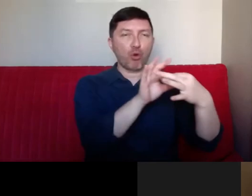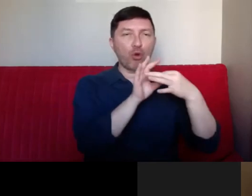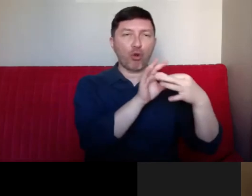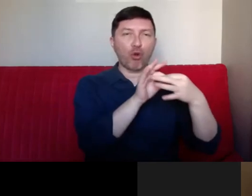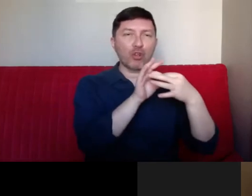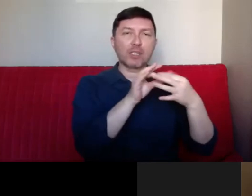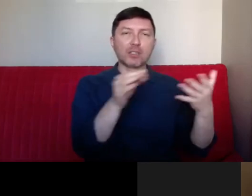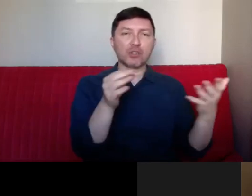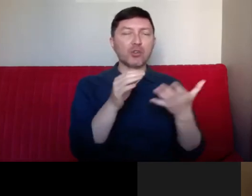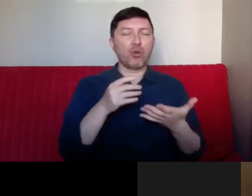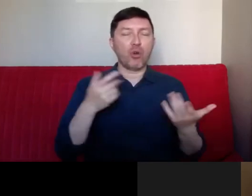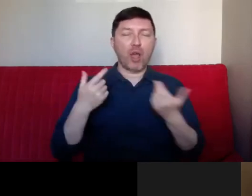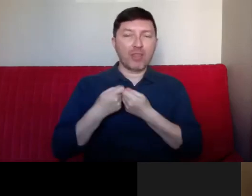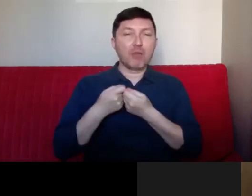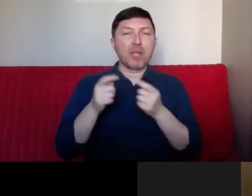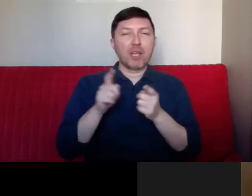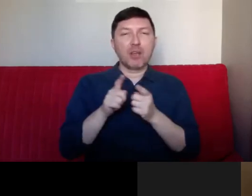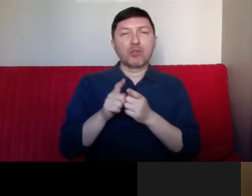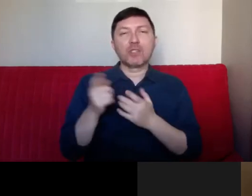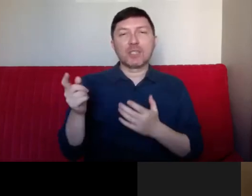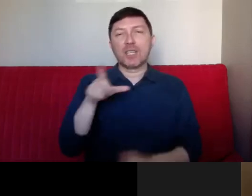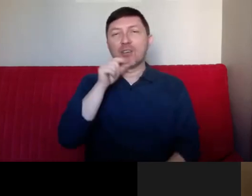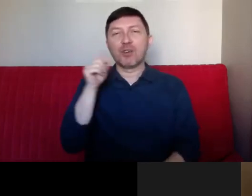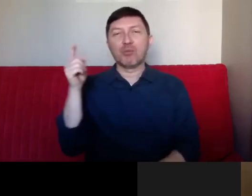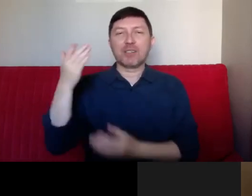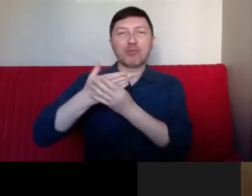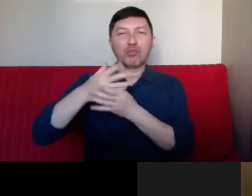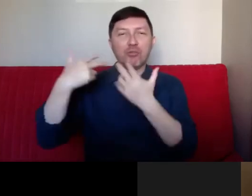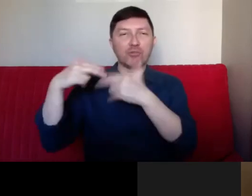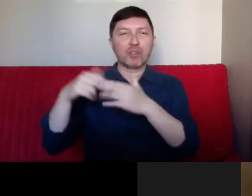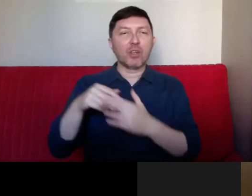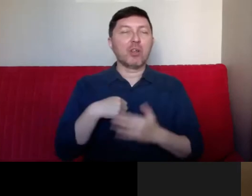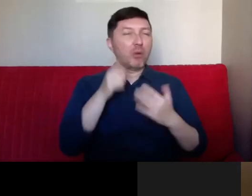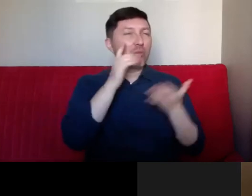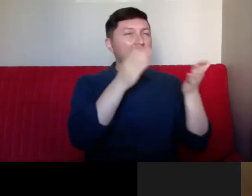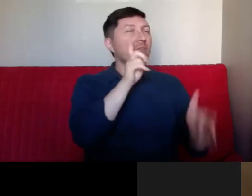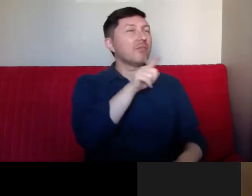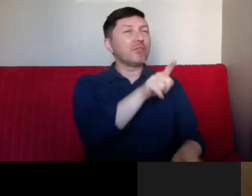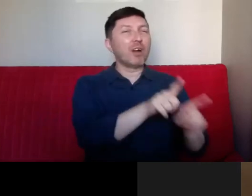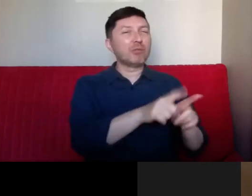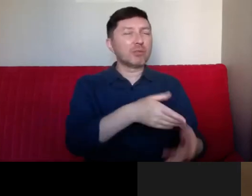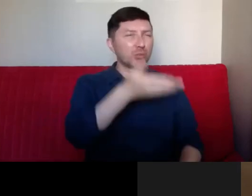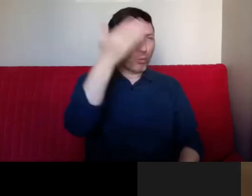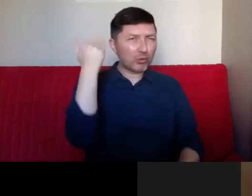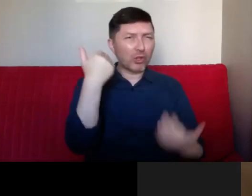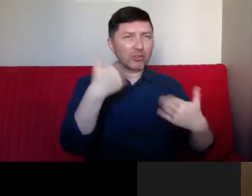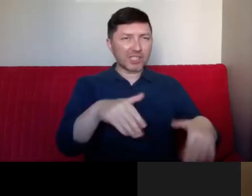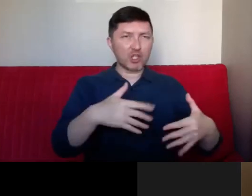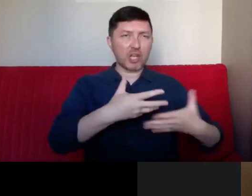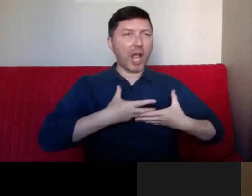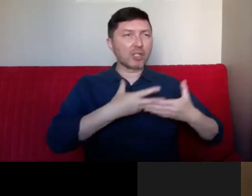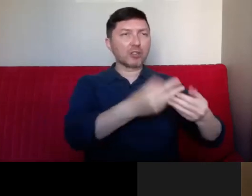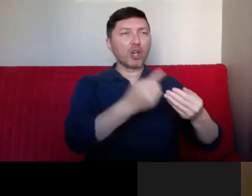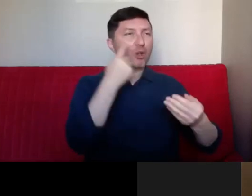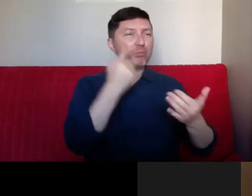qui est également intervenu. Sylvie Guillaume nous a en effet accueillis depuis longtemps dans le cadre de la Semaine européenne pour l'emploi des personnes handicapées,